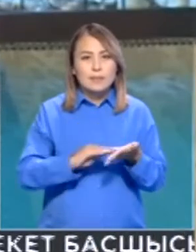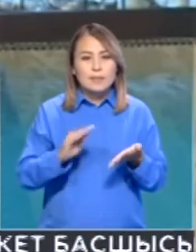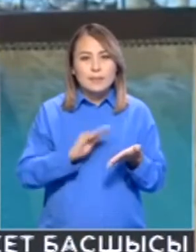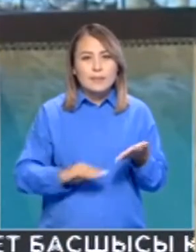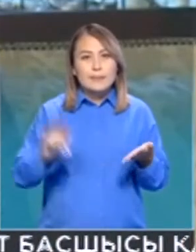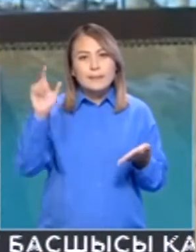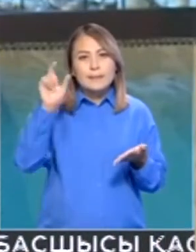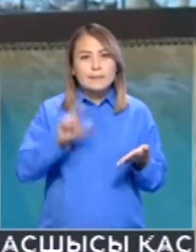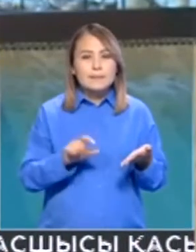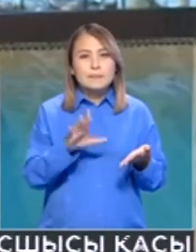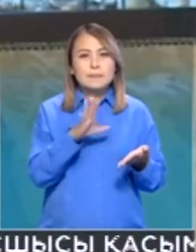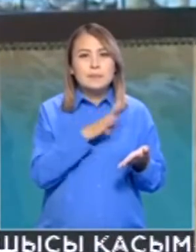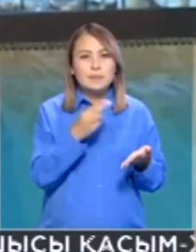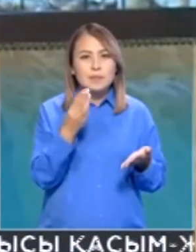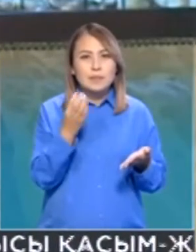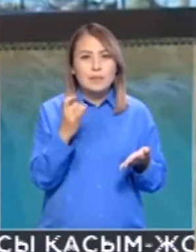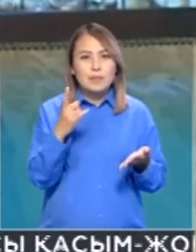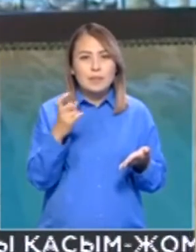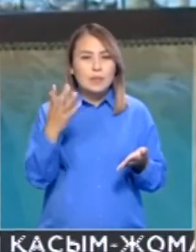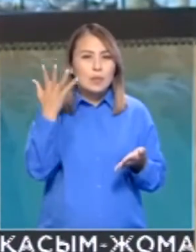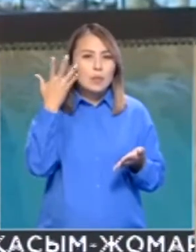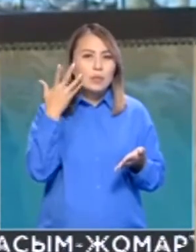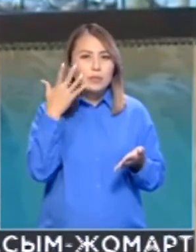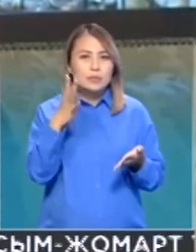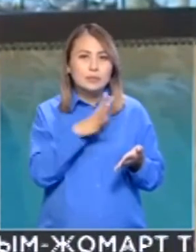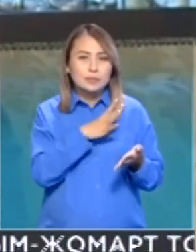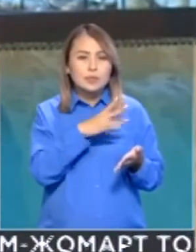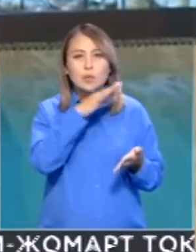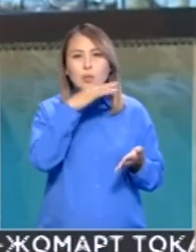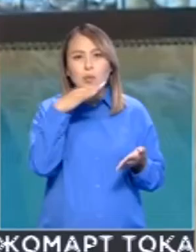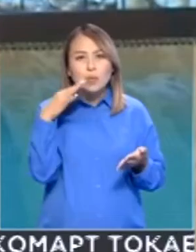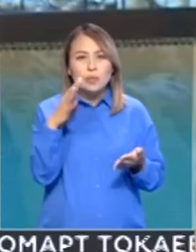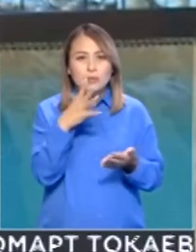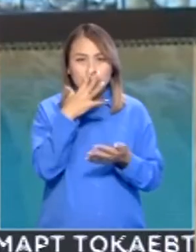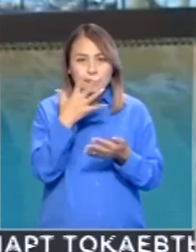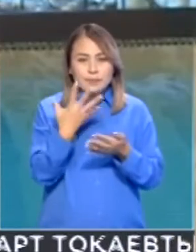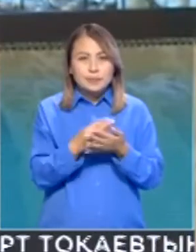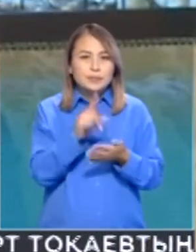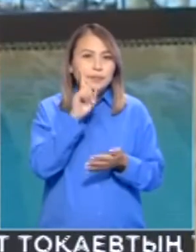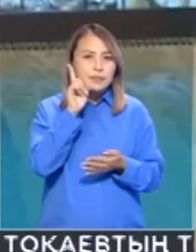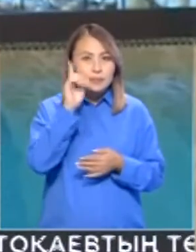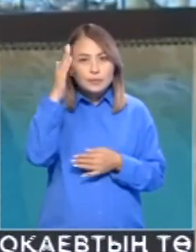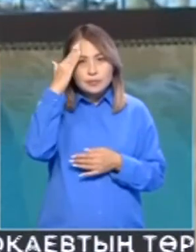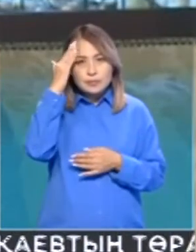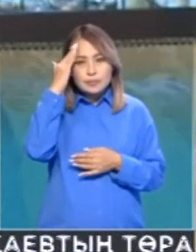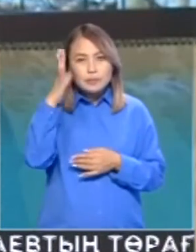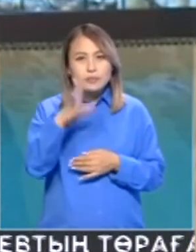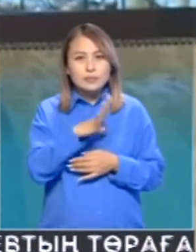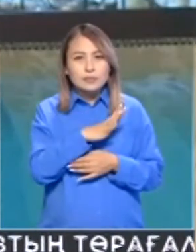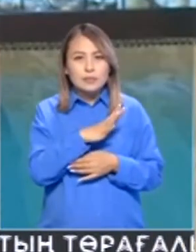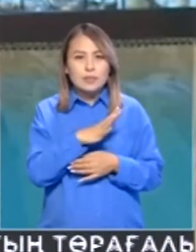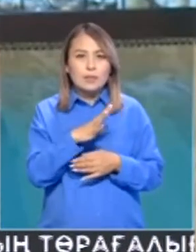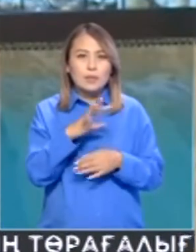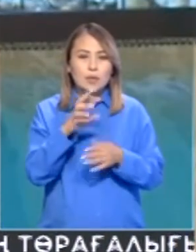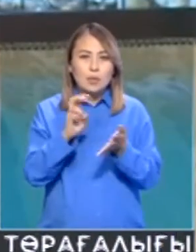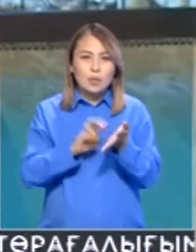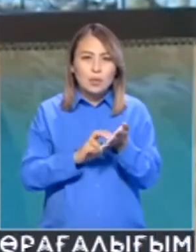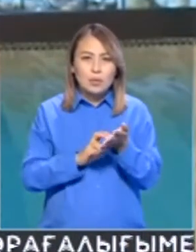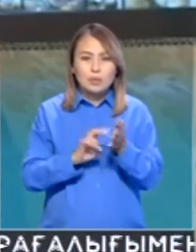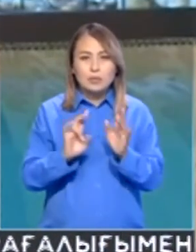бәрі. Шерхан сол Ленин шаста жүргенде көп деген біздің жас таланттарды қорықпай,